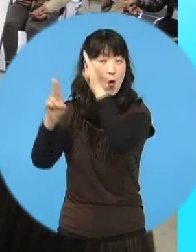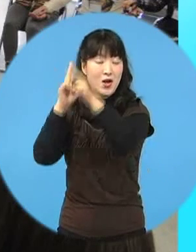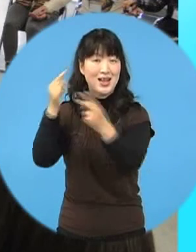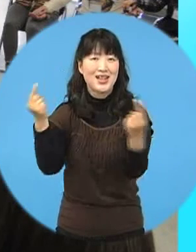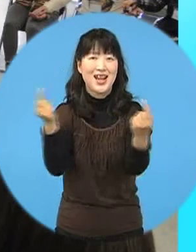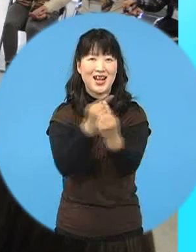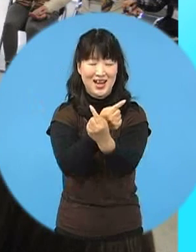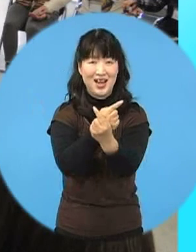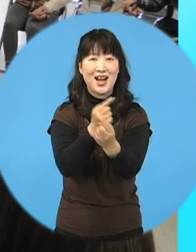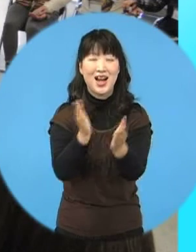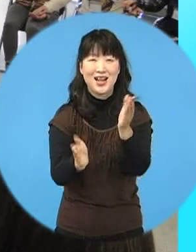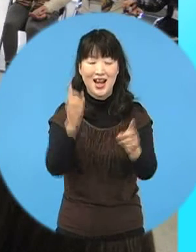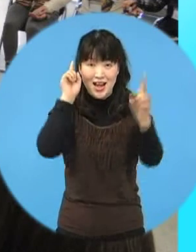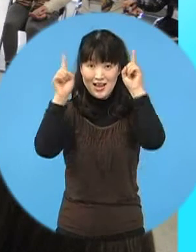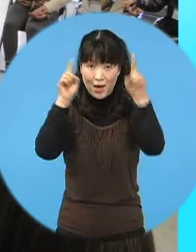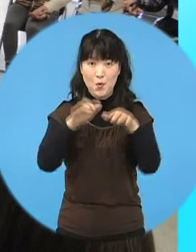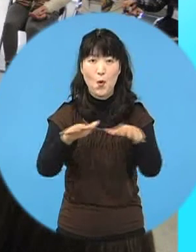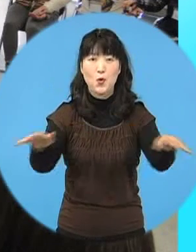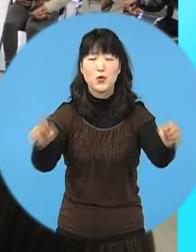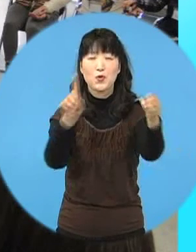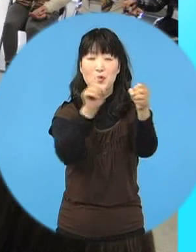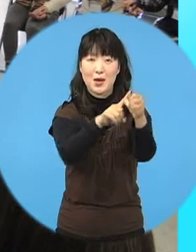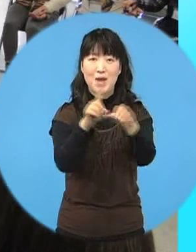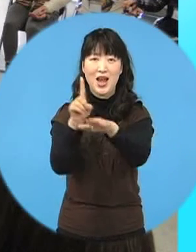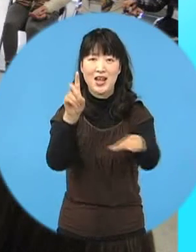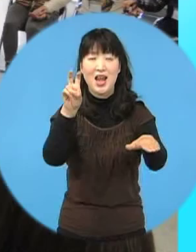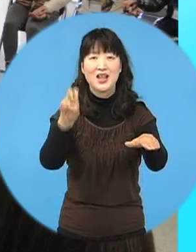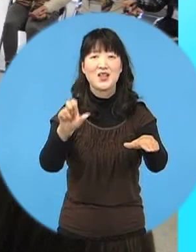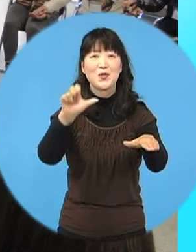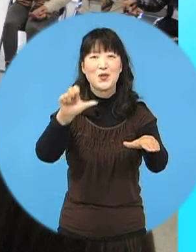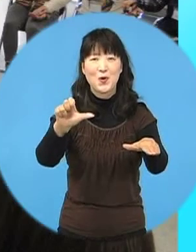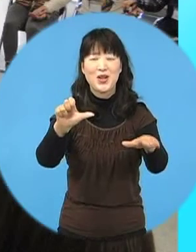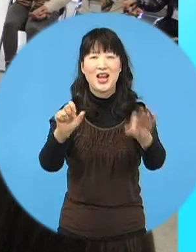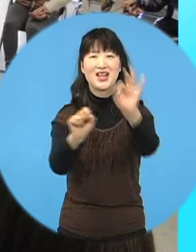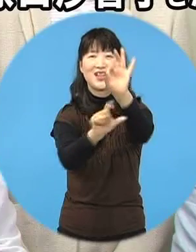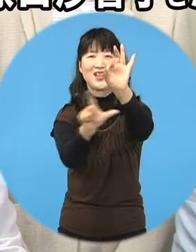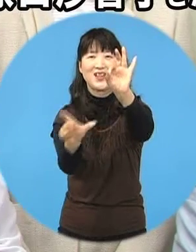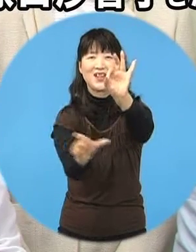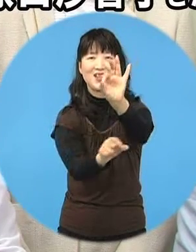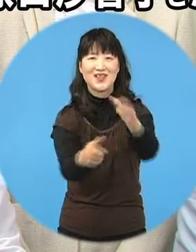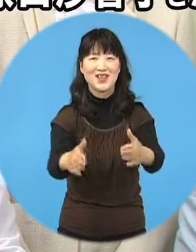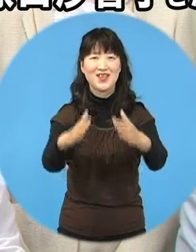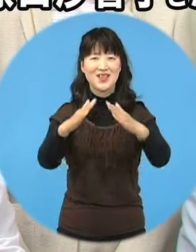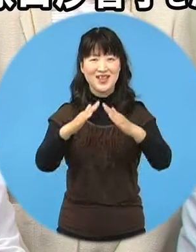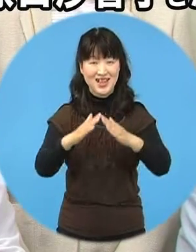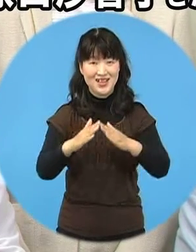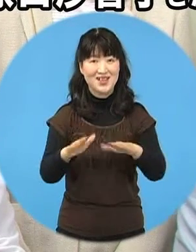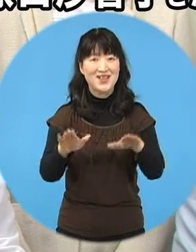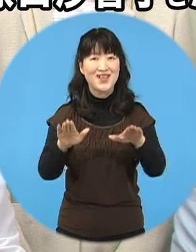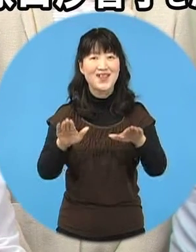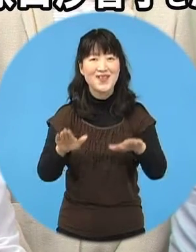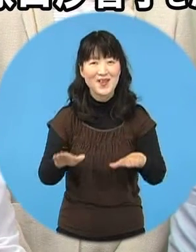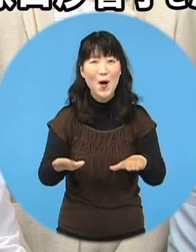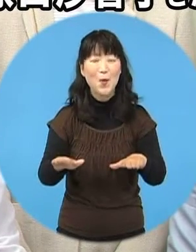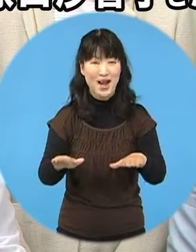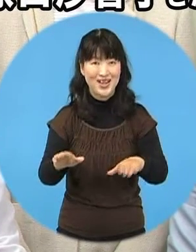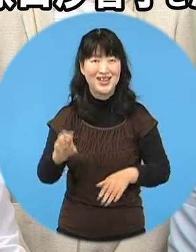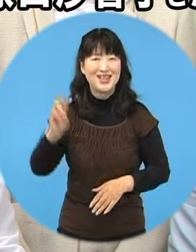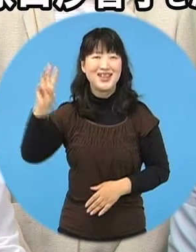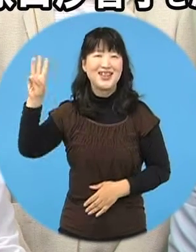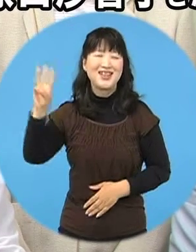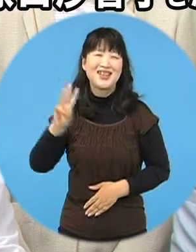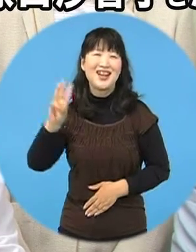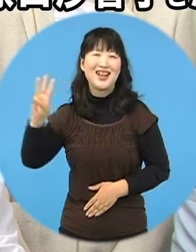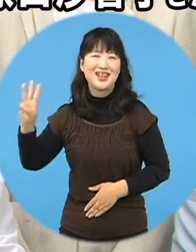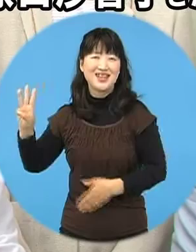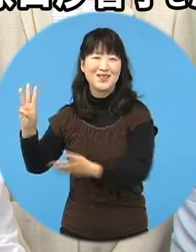に広めるため、平成25年10月に設立されました。今日は加藤さんと西原口